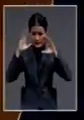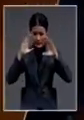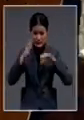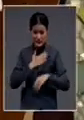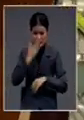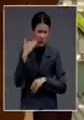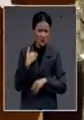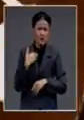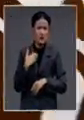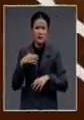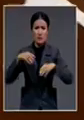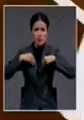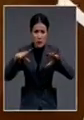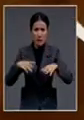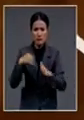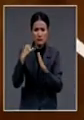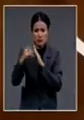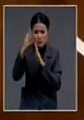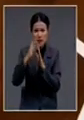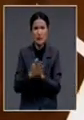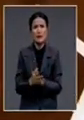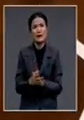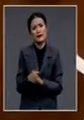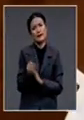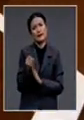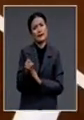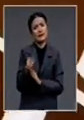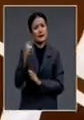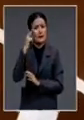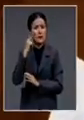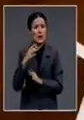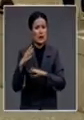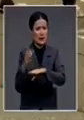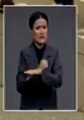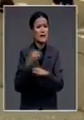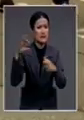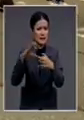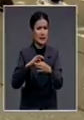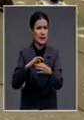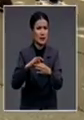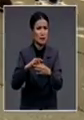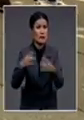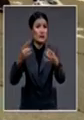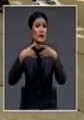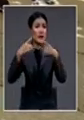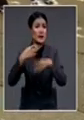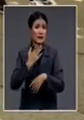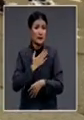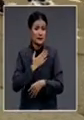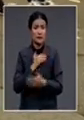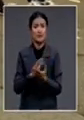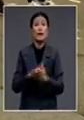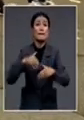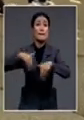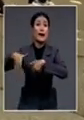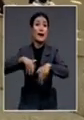ระบุว่าการดำเนินคดีครั้งนี้มีแรงจูงใจทางการเมืองเข้ามาเกี่ยวข้องขณะที่ประชาชนกลุ่มที่ต่อต้านนายอีหล